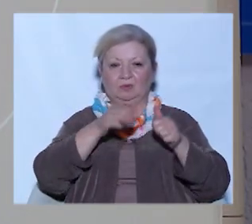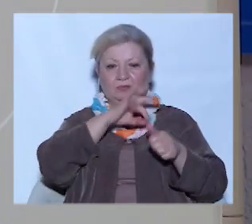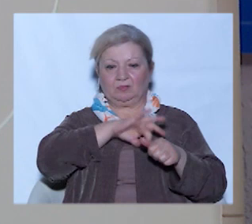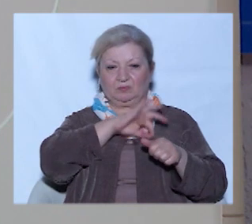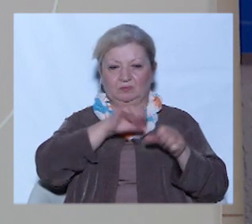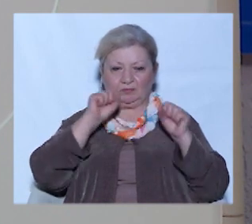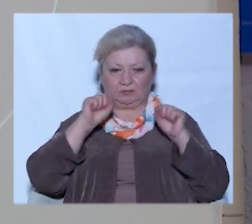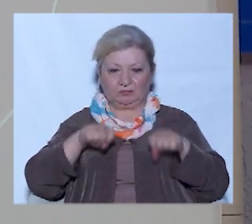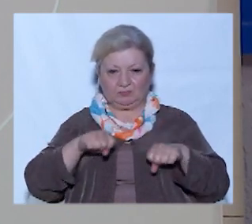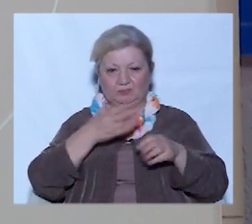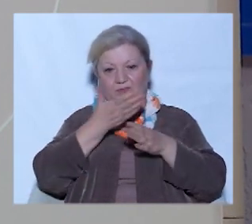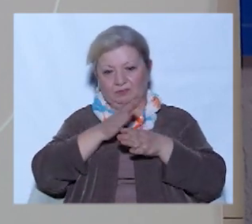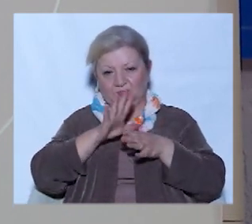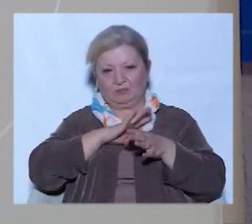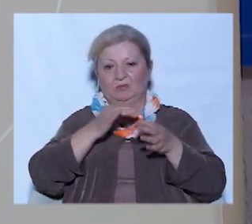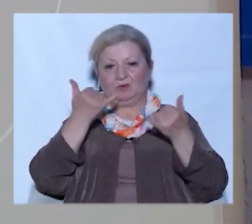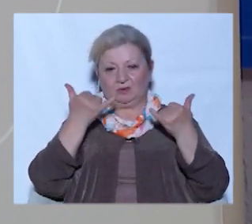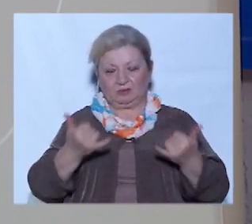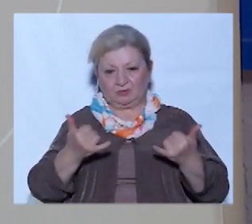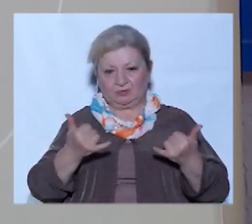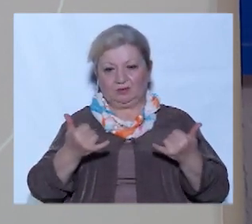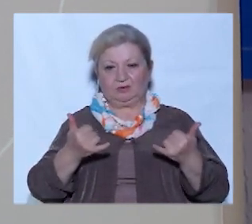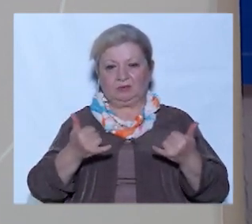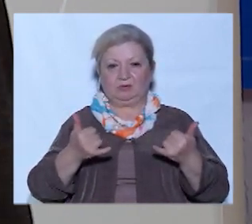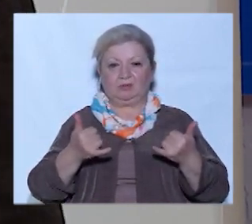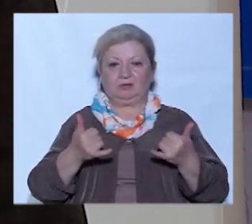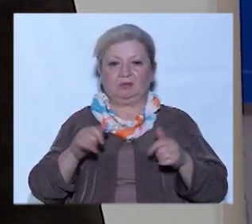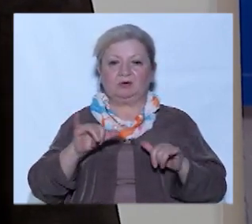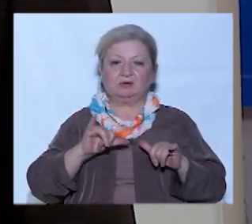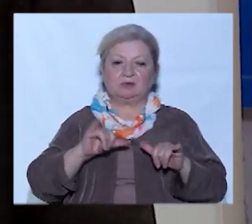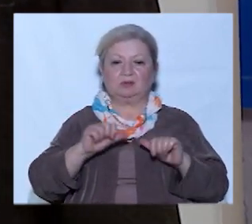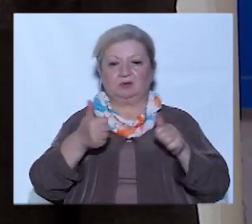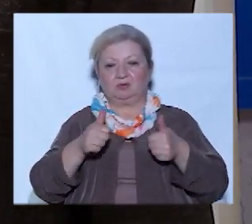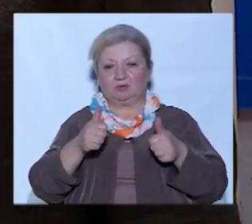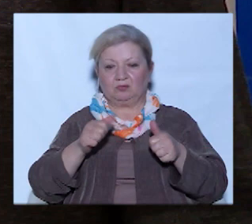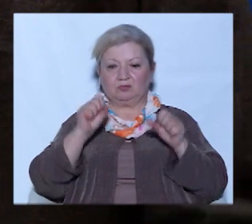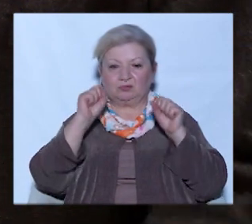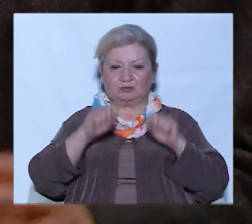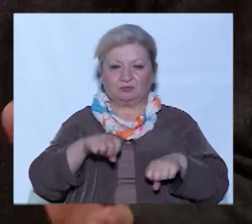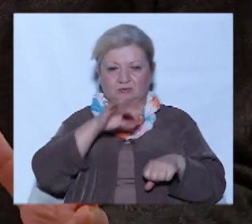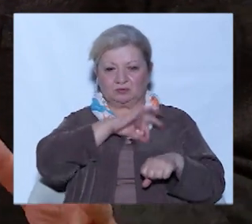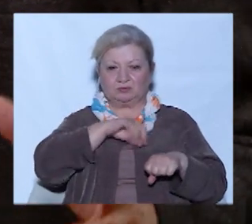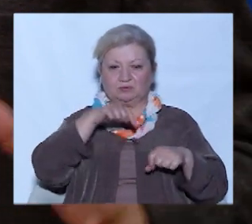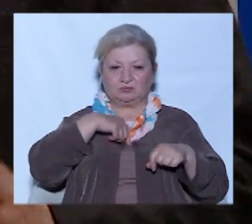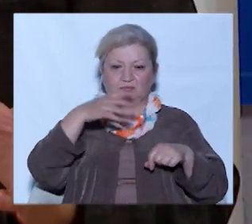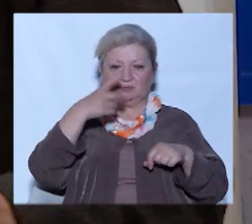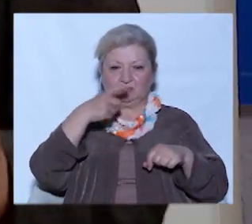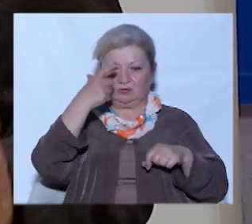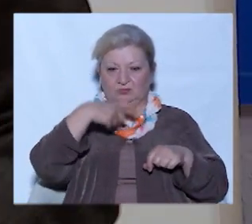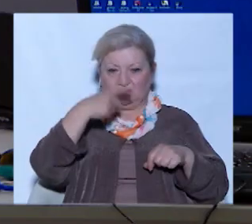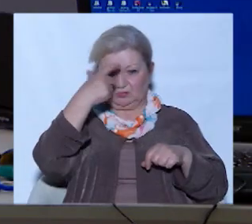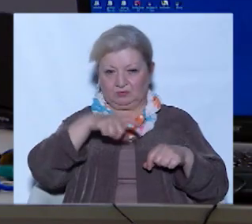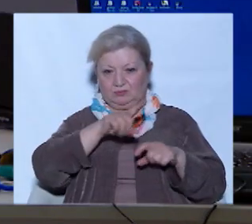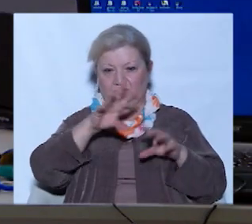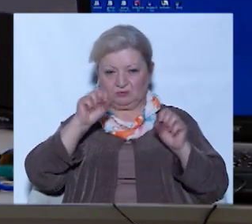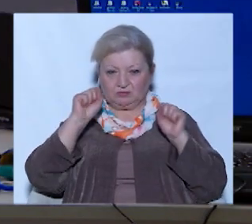გაჩვენეთ მისი გამოყენება ნაწილობრივად, მაგრამ დღეს უფრო მეც აქცენტს გავაკეთებთ სად და როგორ გამოიყენება, ჩვენ როგორ ვიყენებთ